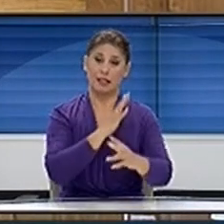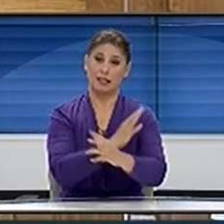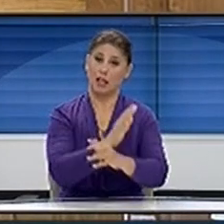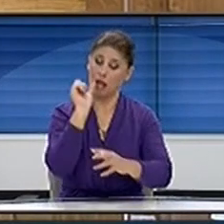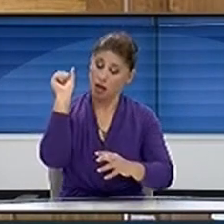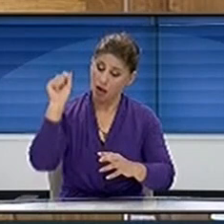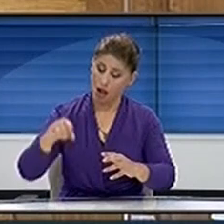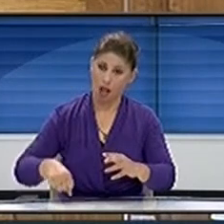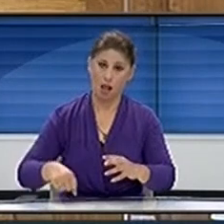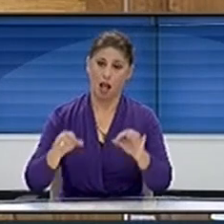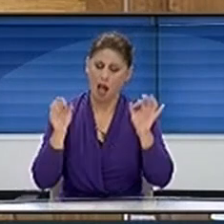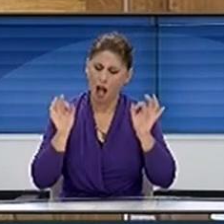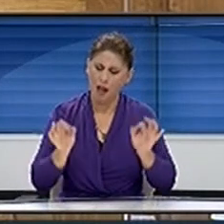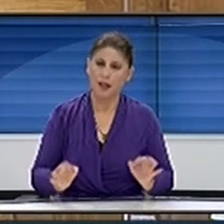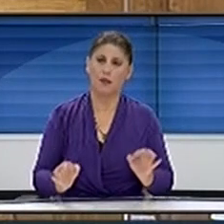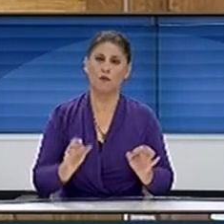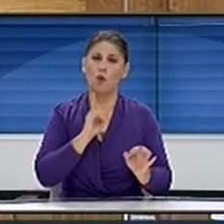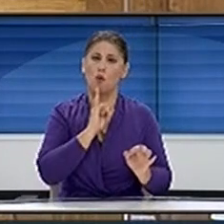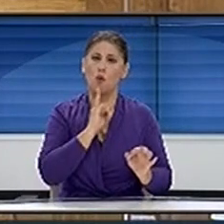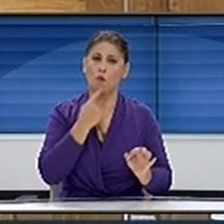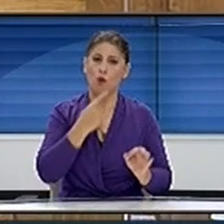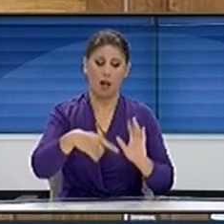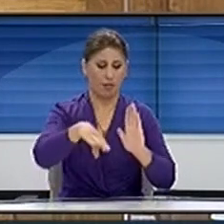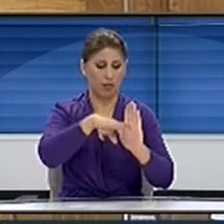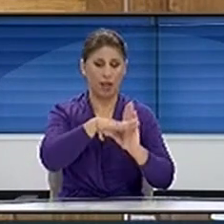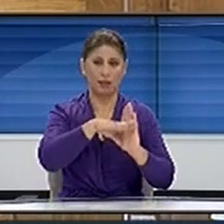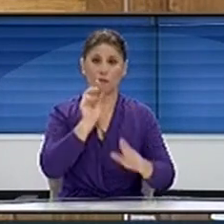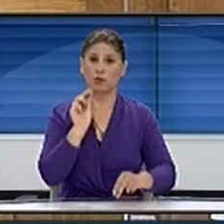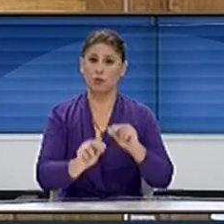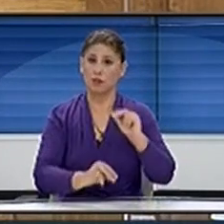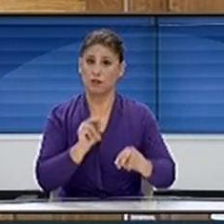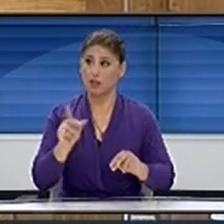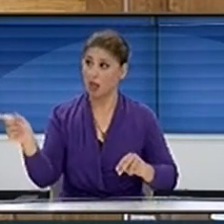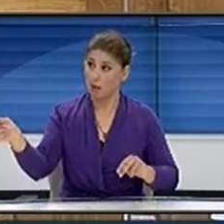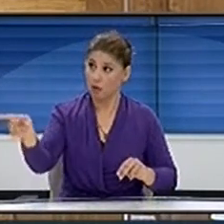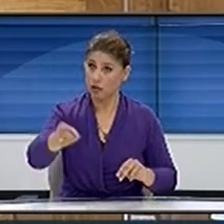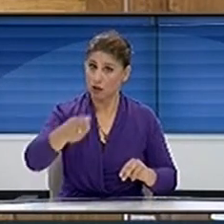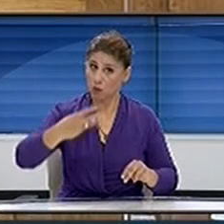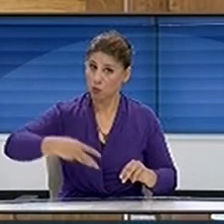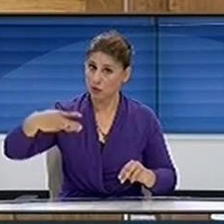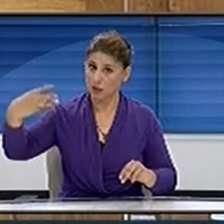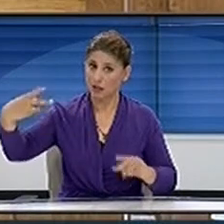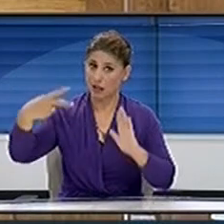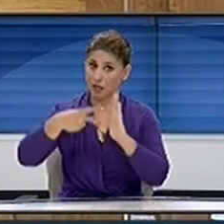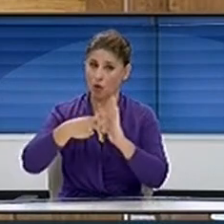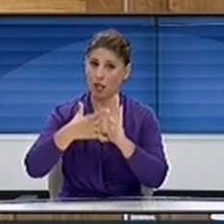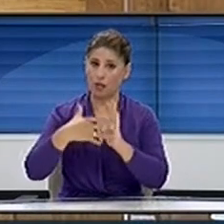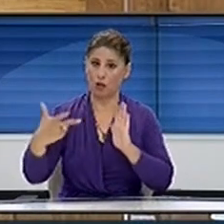εισαγγελέως, ακριβώς όπως ορίζει η διάταξη που ψηφίστηκε από σας το